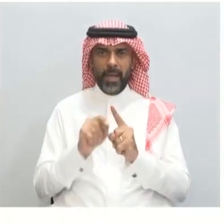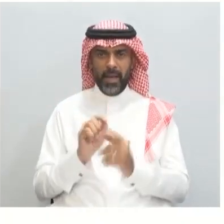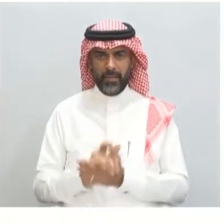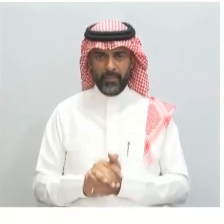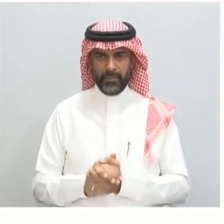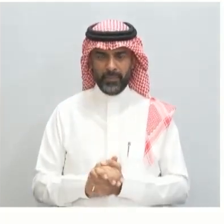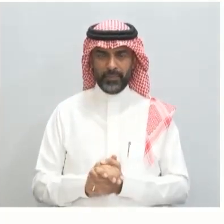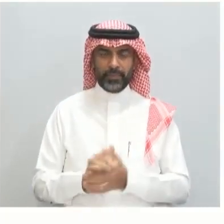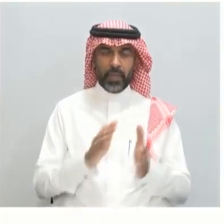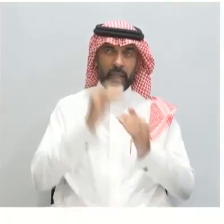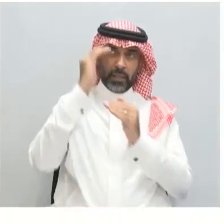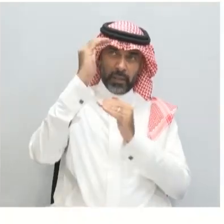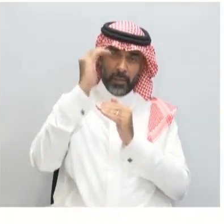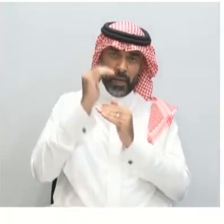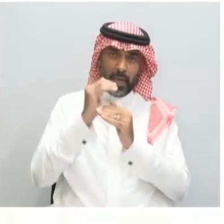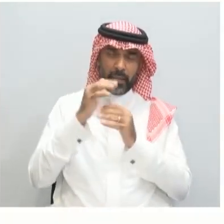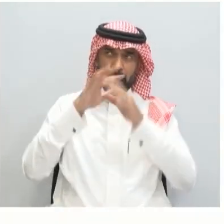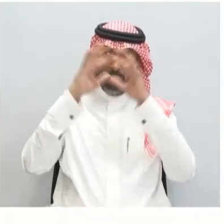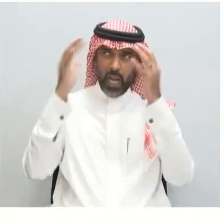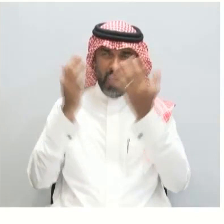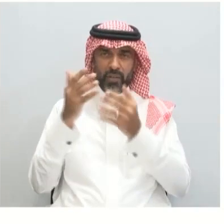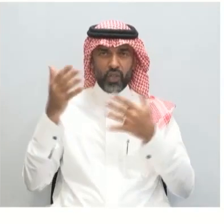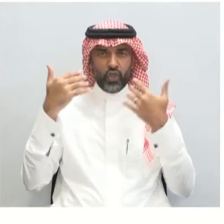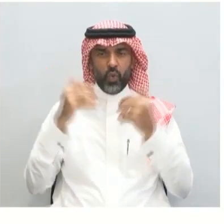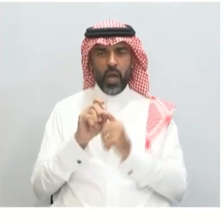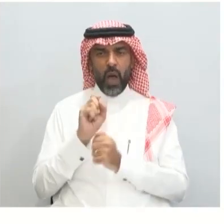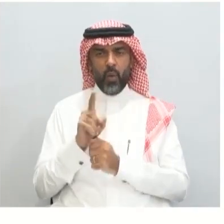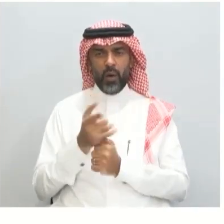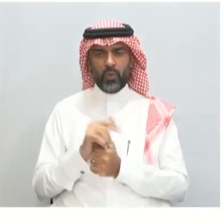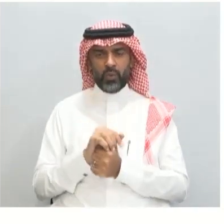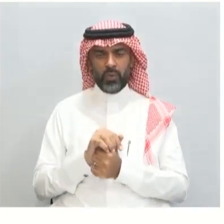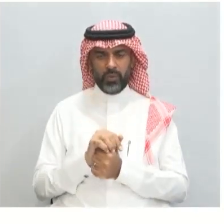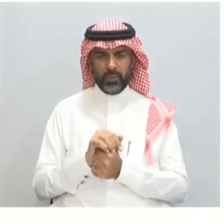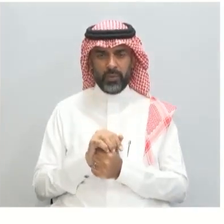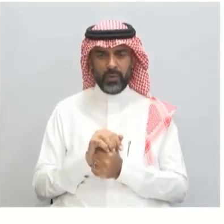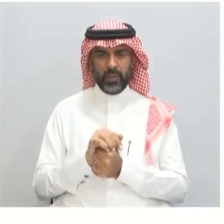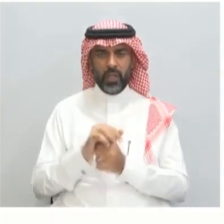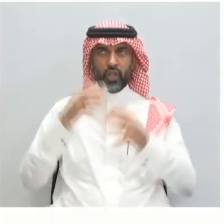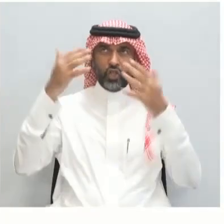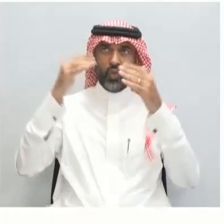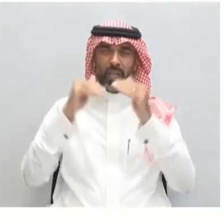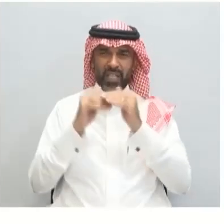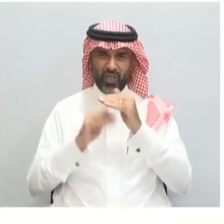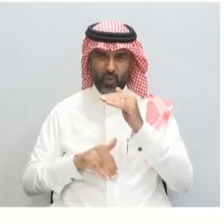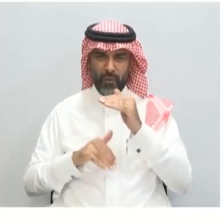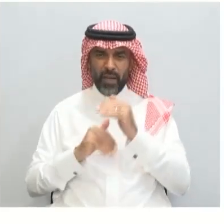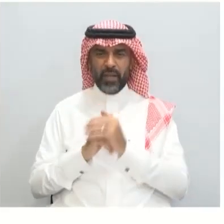1% طبقات الغلاف الجوي اولاها طبقه الغلاف الجوي السفلي التروبوسفير